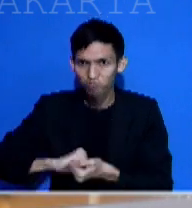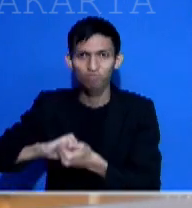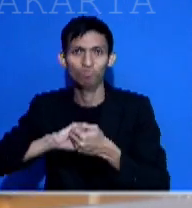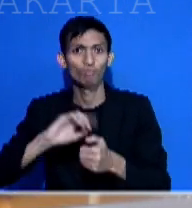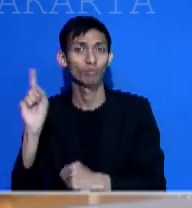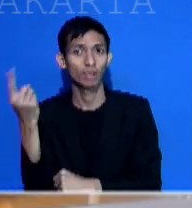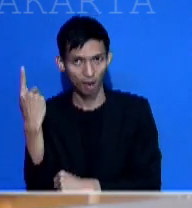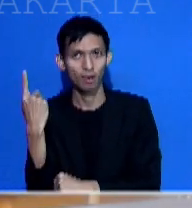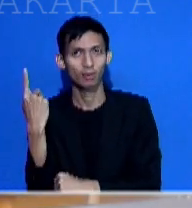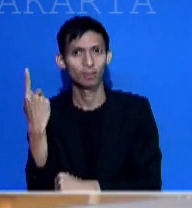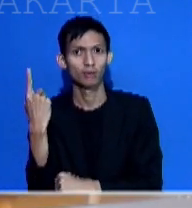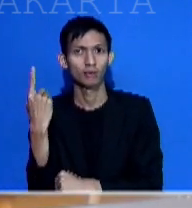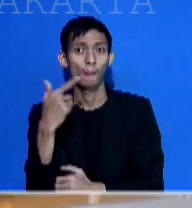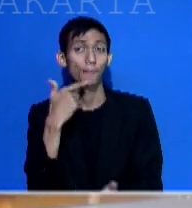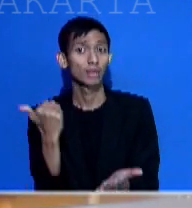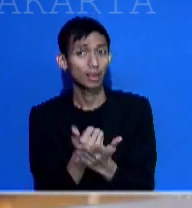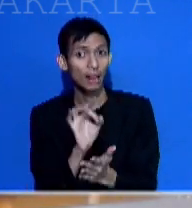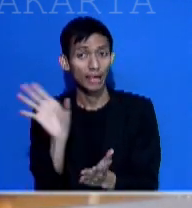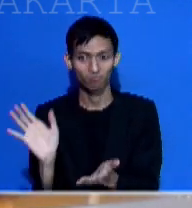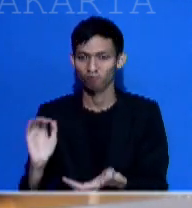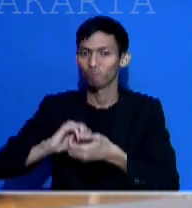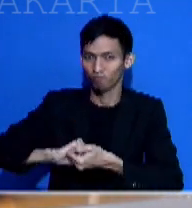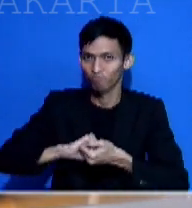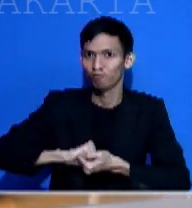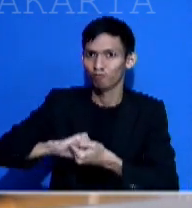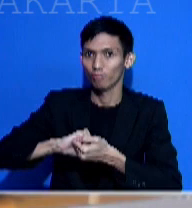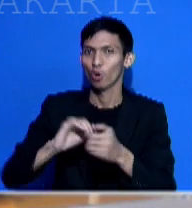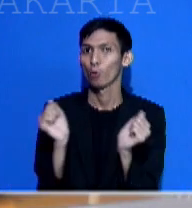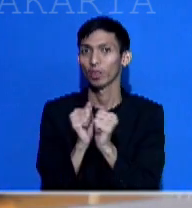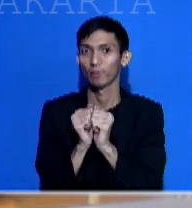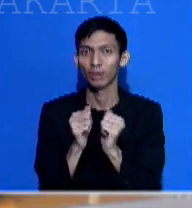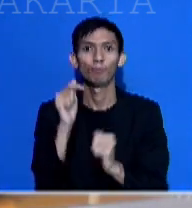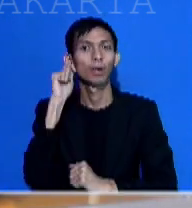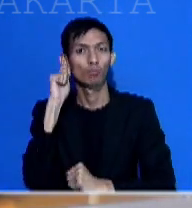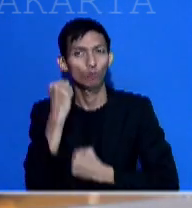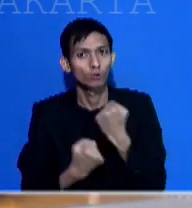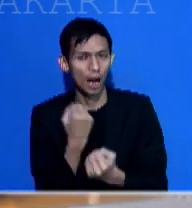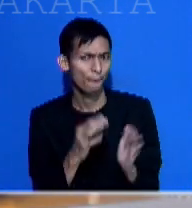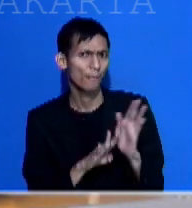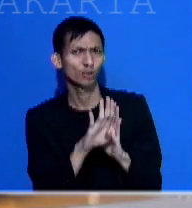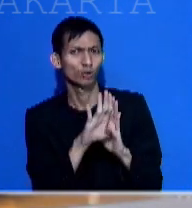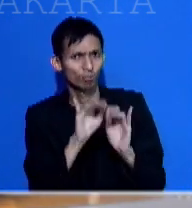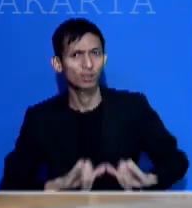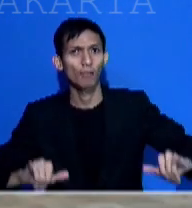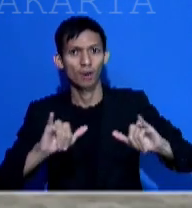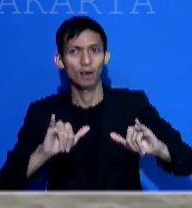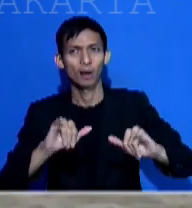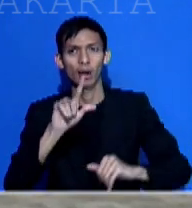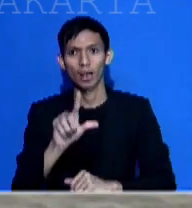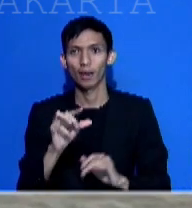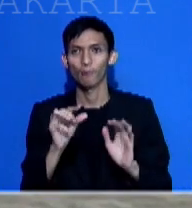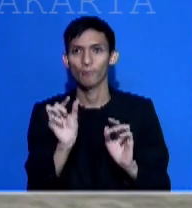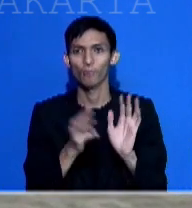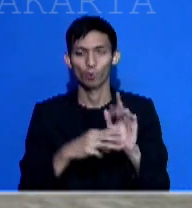serta stakeholder lainnya, Saudara, IWAPI berkomitmen mewujudkan wanita pengusaha maju bersama para pelaku UMKM.